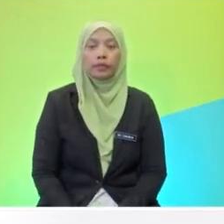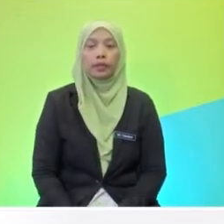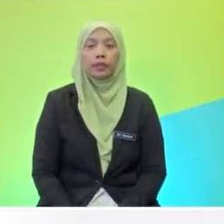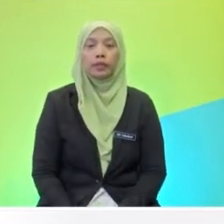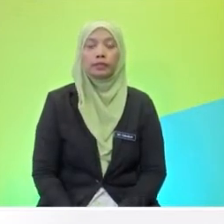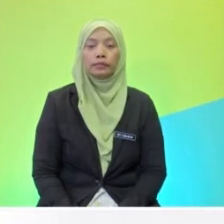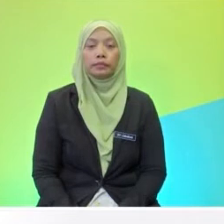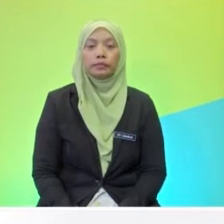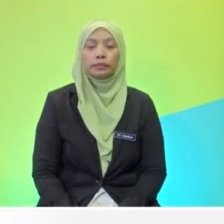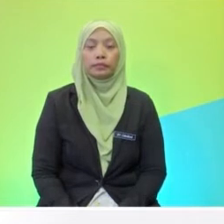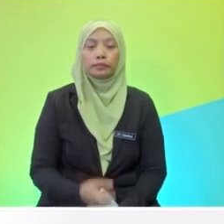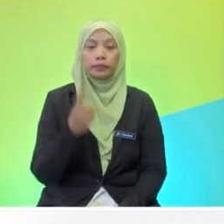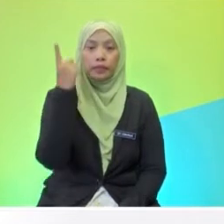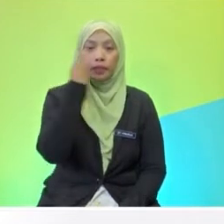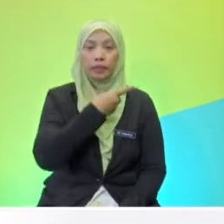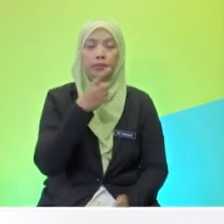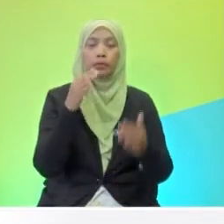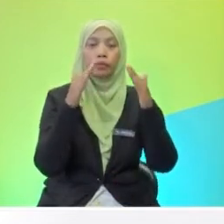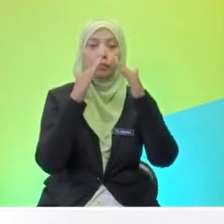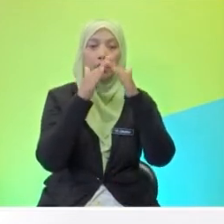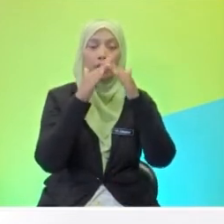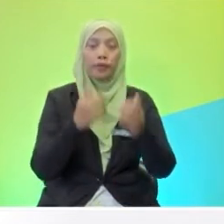sampah di hadapan rumah